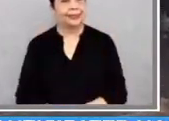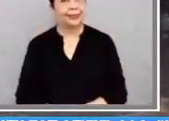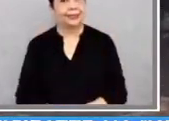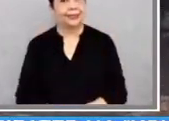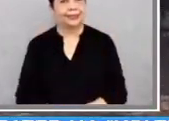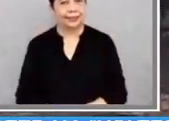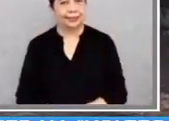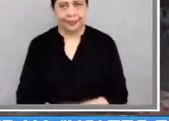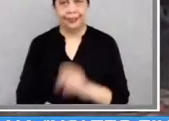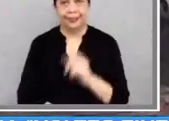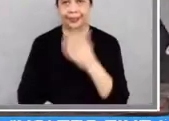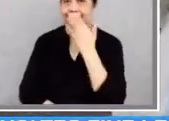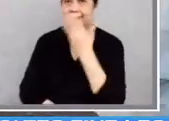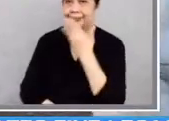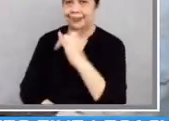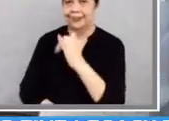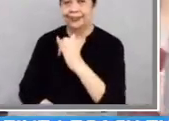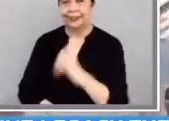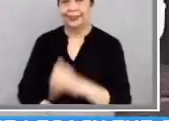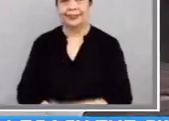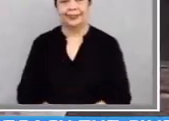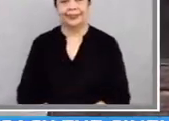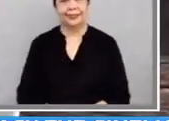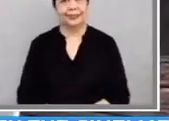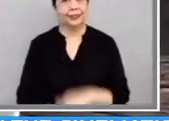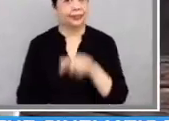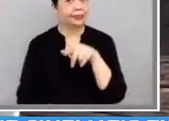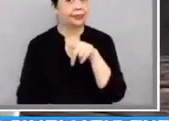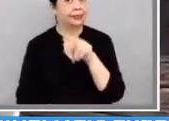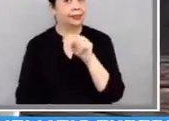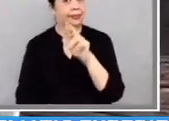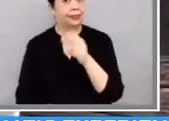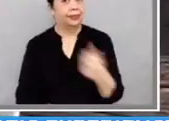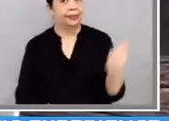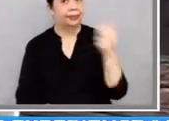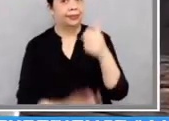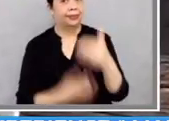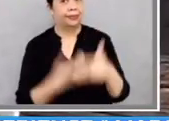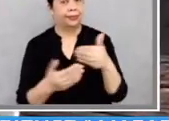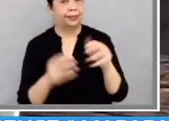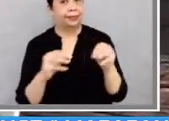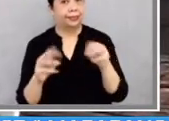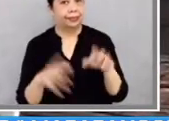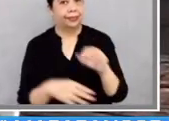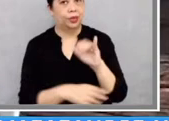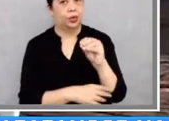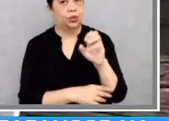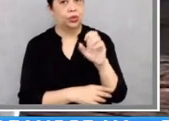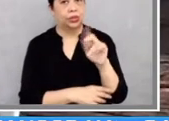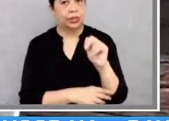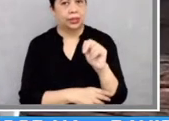Okay, thank you then, Sir Rafi. CPNR Operations Manager Jocelyn Geronimo.